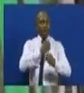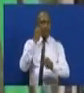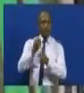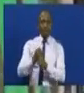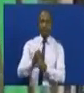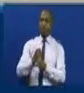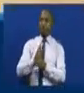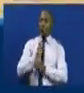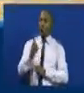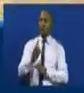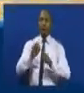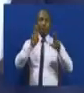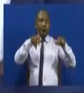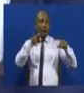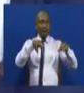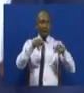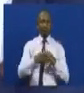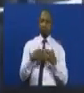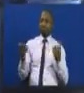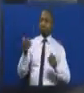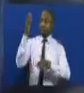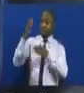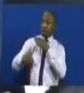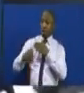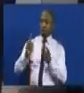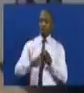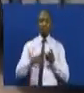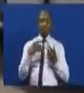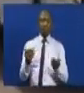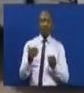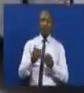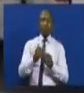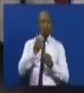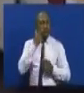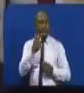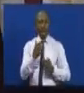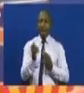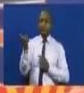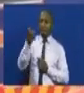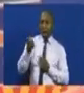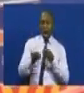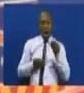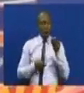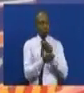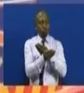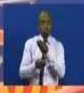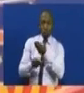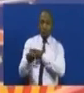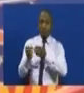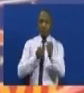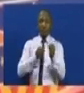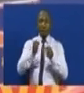ya mahakama. Tuhitimishe kawa letu kwa siku ya leo tukimulika madai ya rushwa katika mapambano dhidi ya